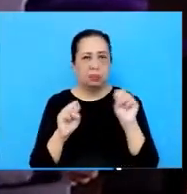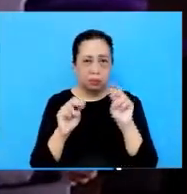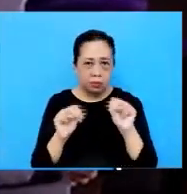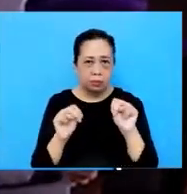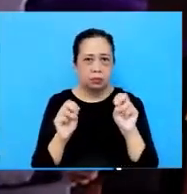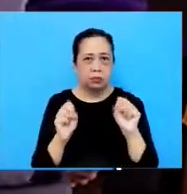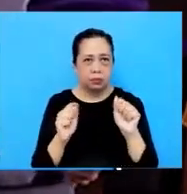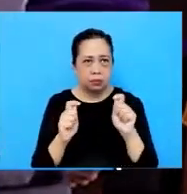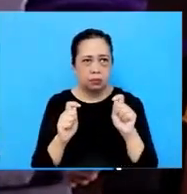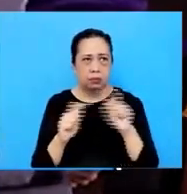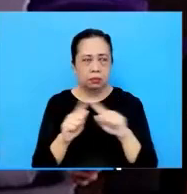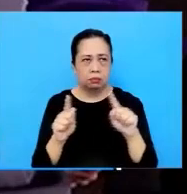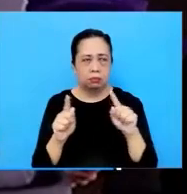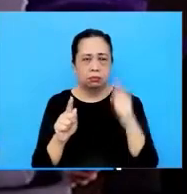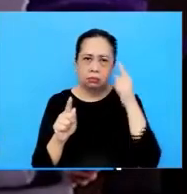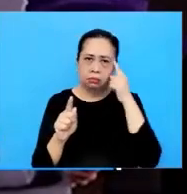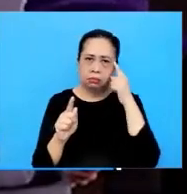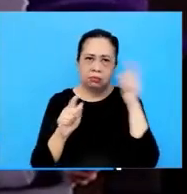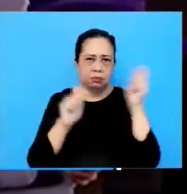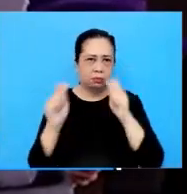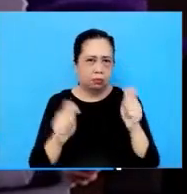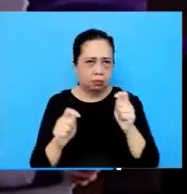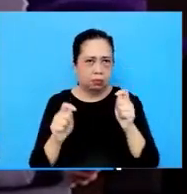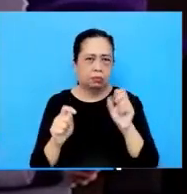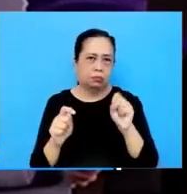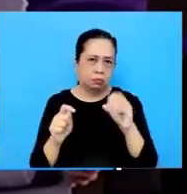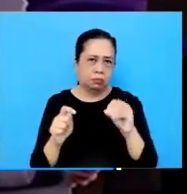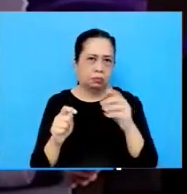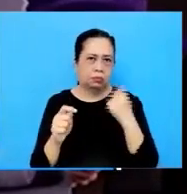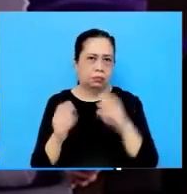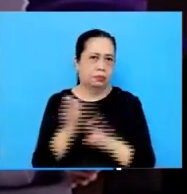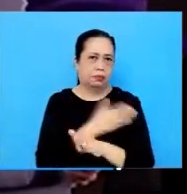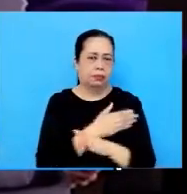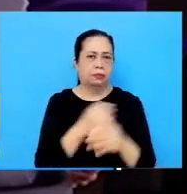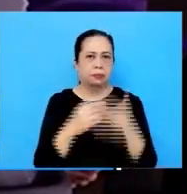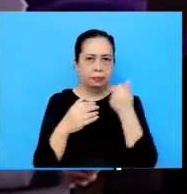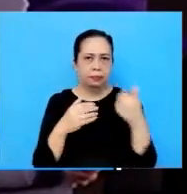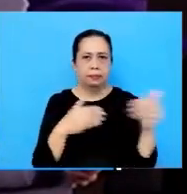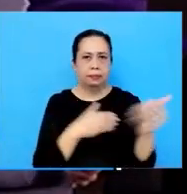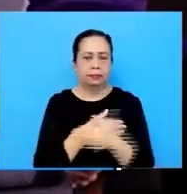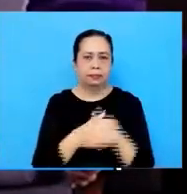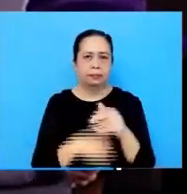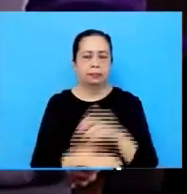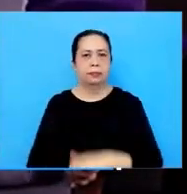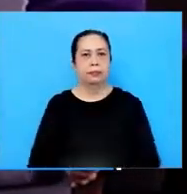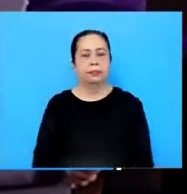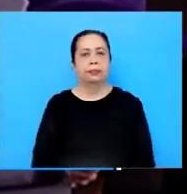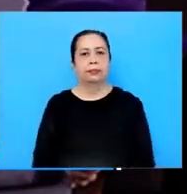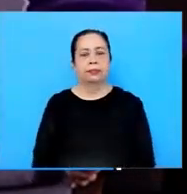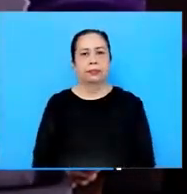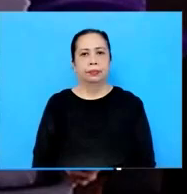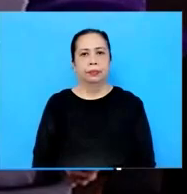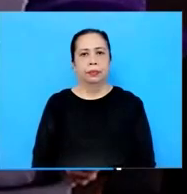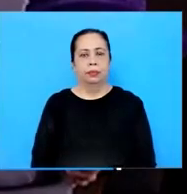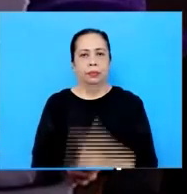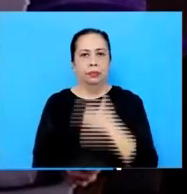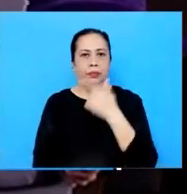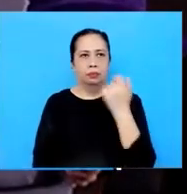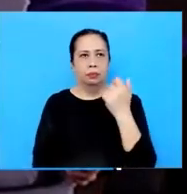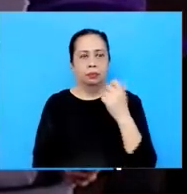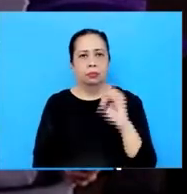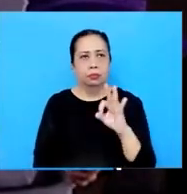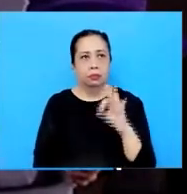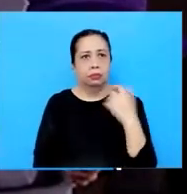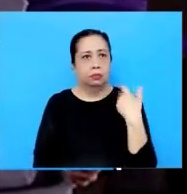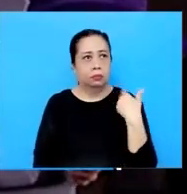inano namin baka may bagyo kasi. Bali nag-advance na lang kami na 27. Kasi